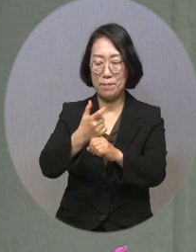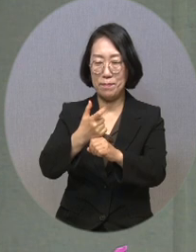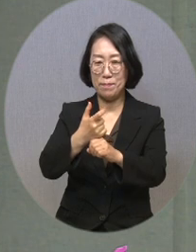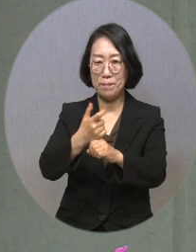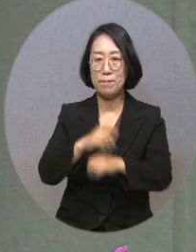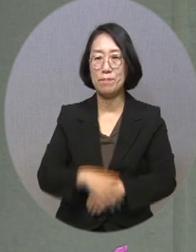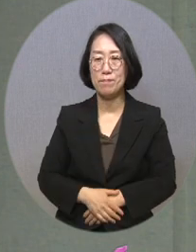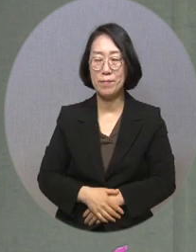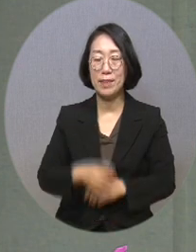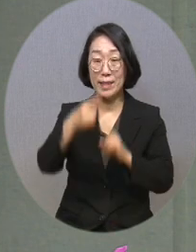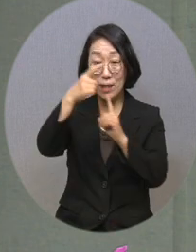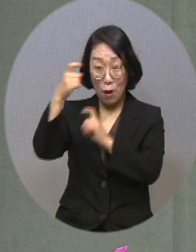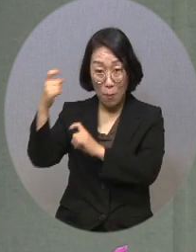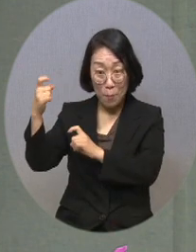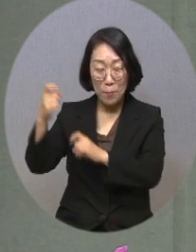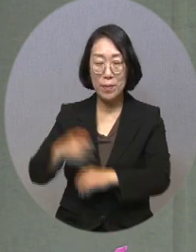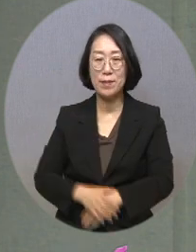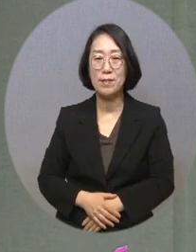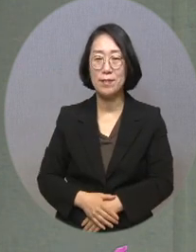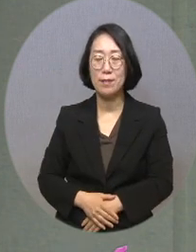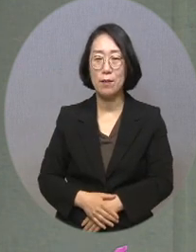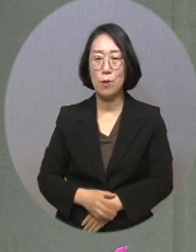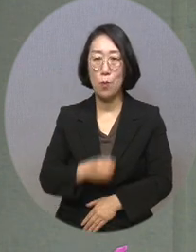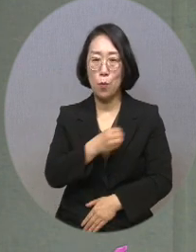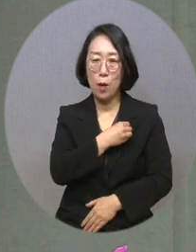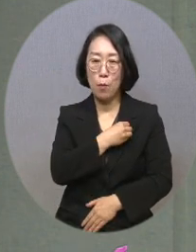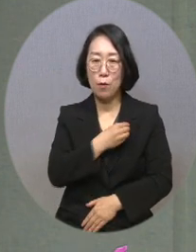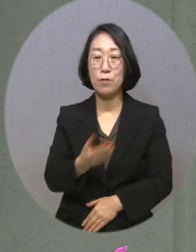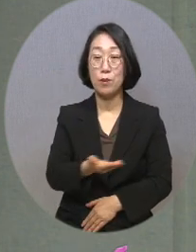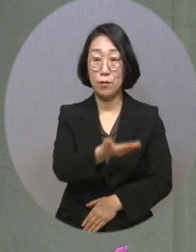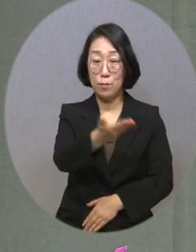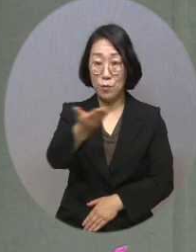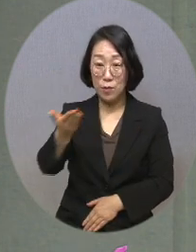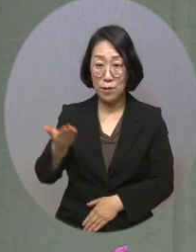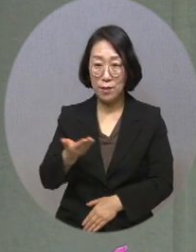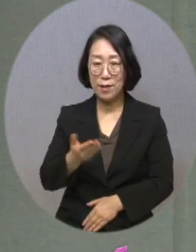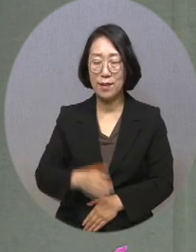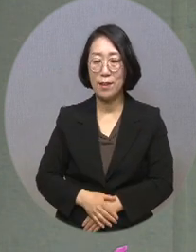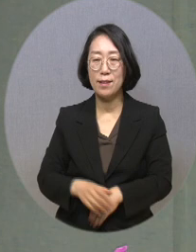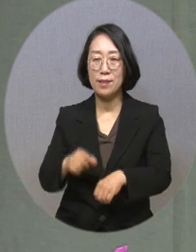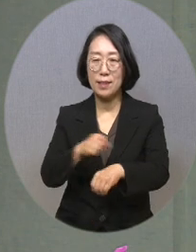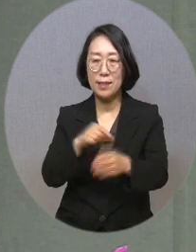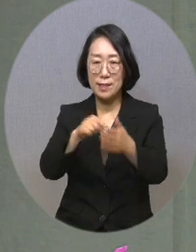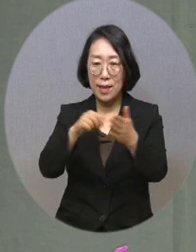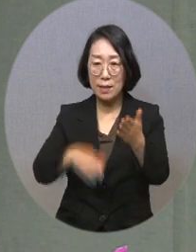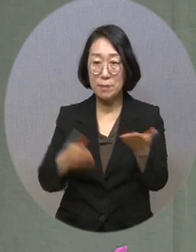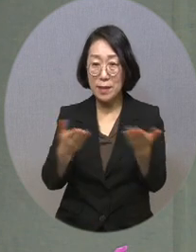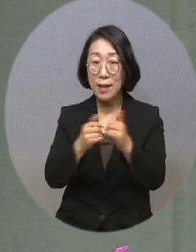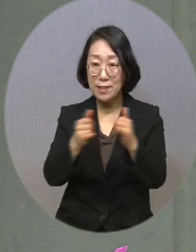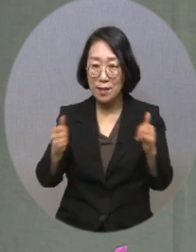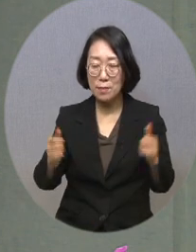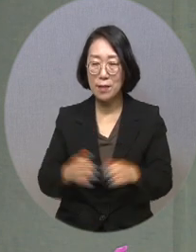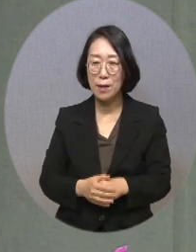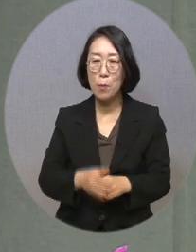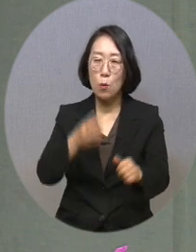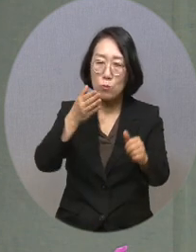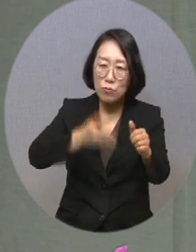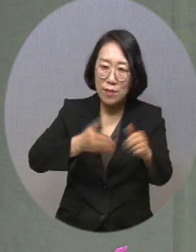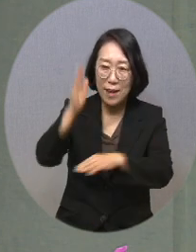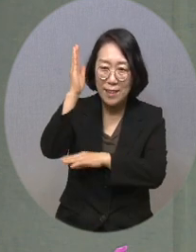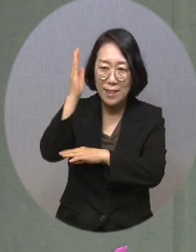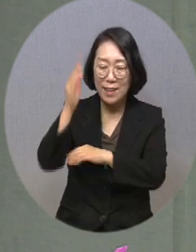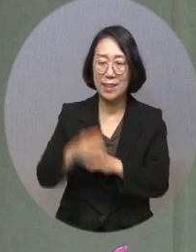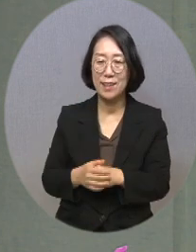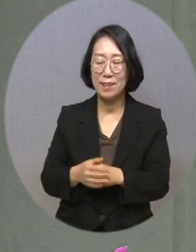60주년을 기념해서 네. 특히 회원 여러분에게 네. 세무사 여러분에게 당부의 말씀이 있으면 네.